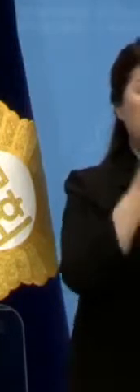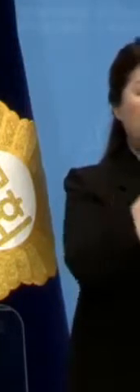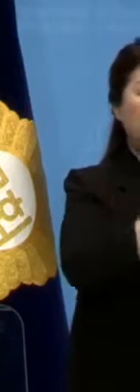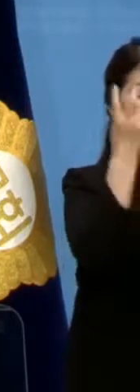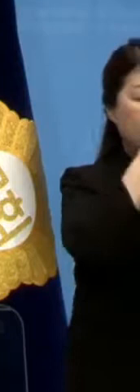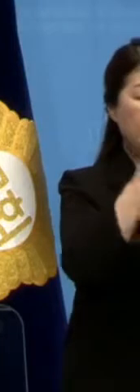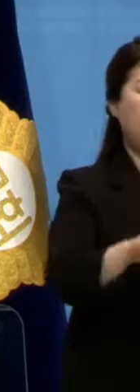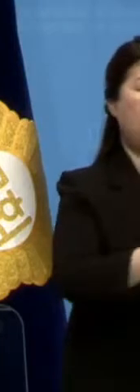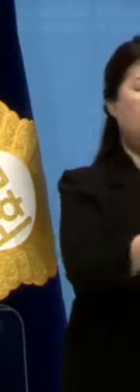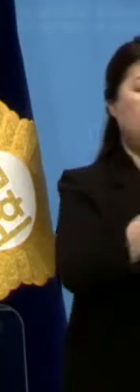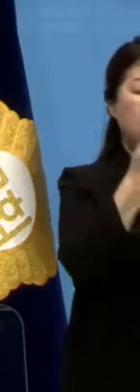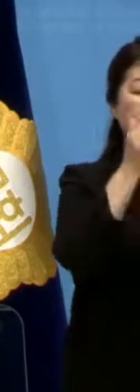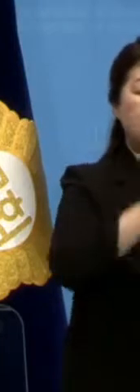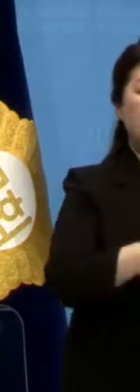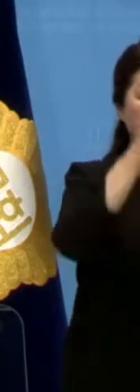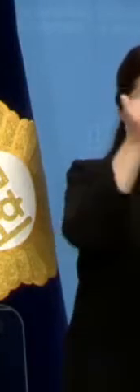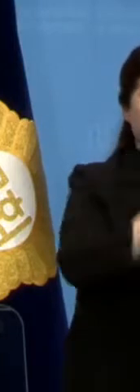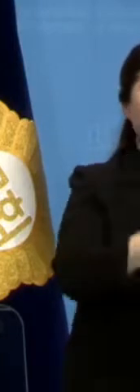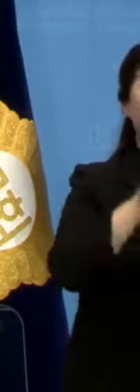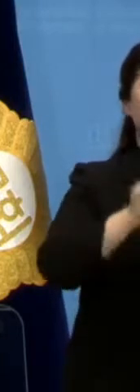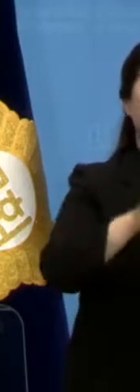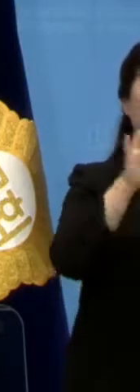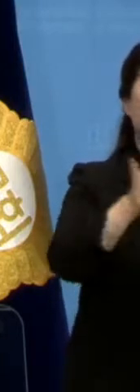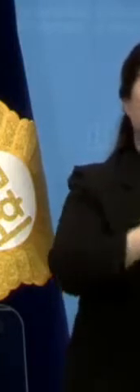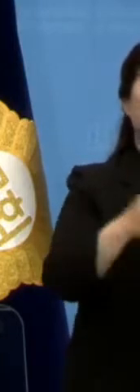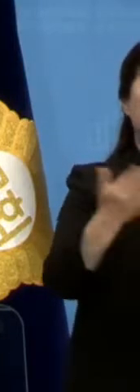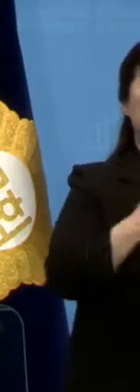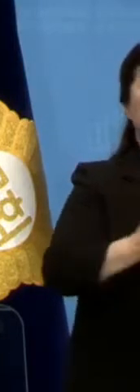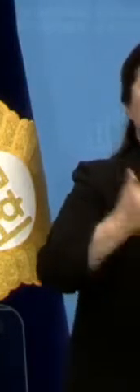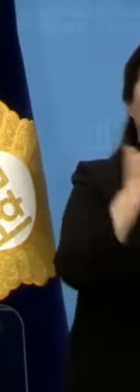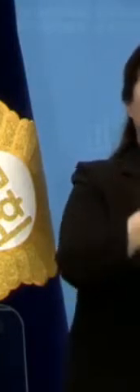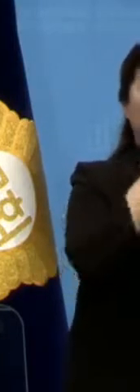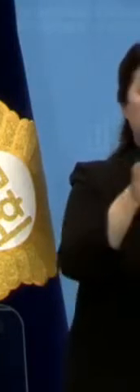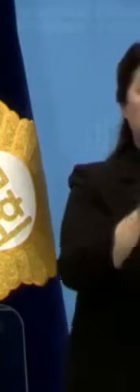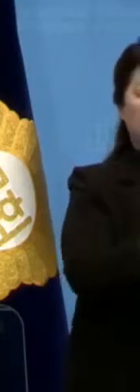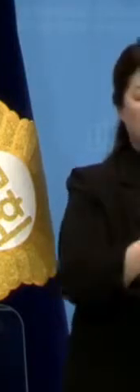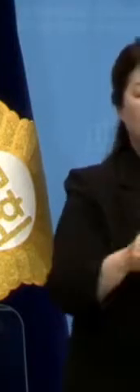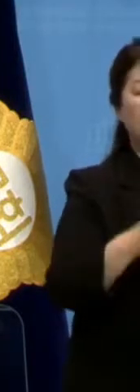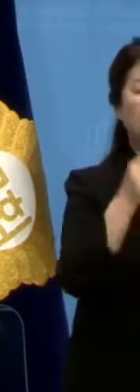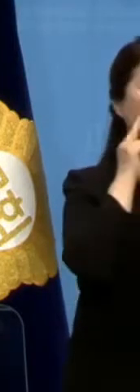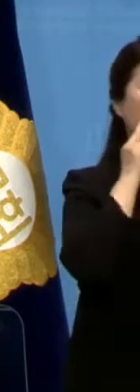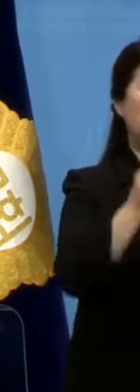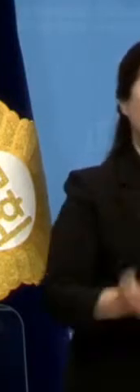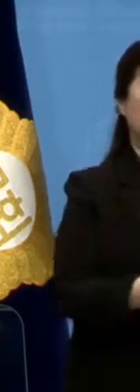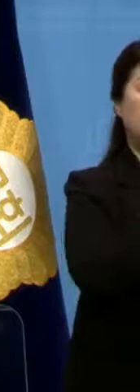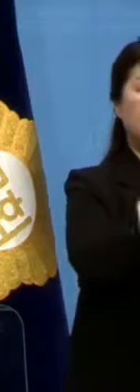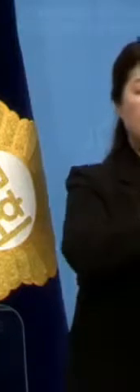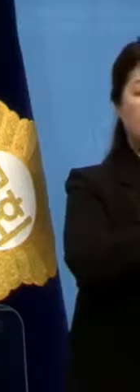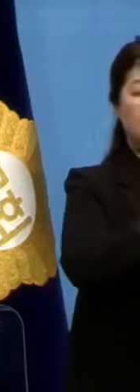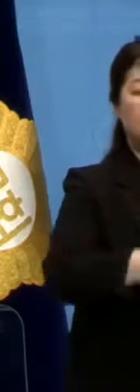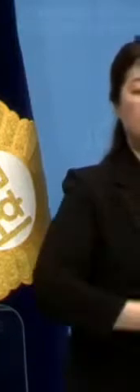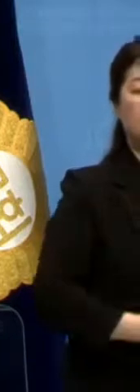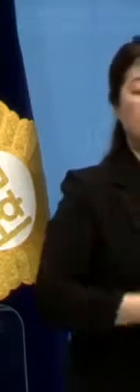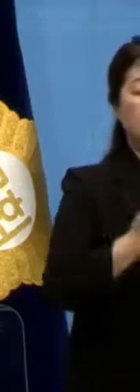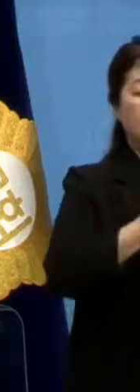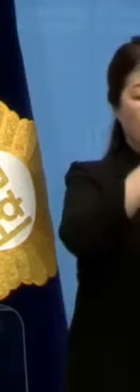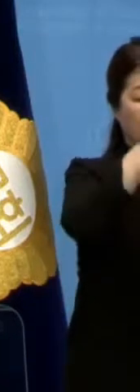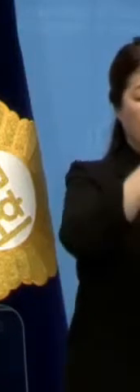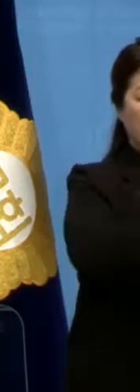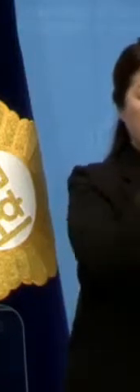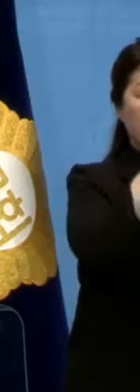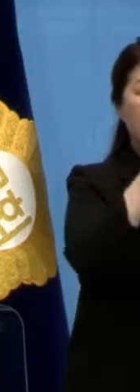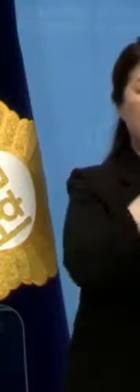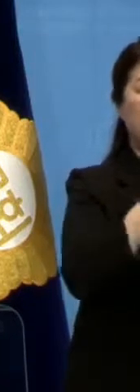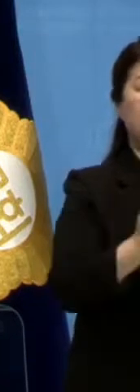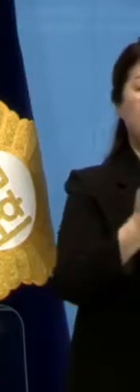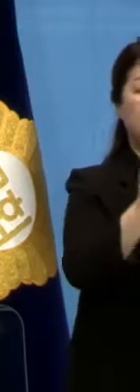결국 근로자 해고로 비정규직 제로를 만든 최악의 고용 사건이 아닐 수 없습니다. 이상으로 간략한 보고를